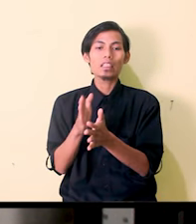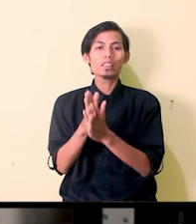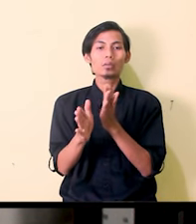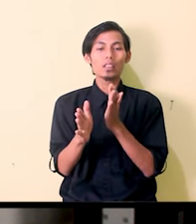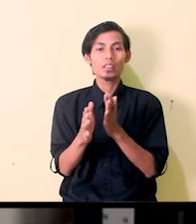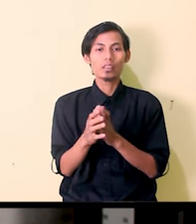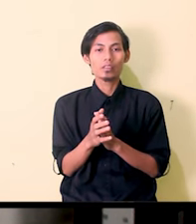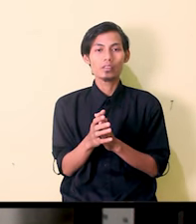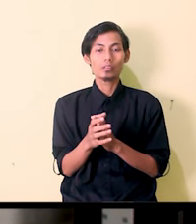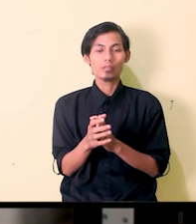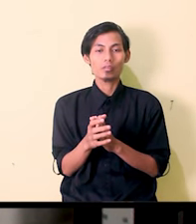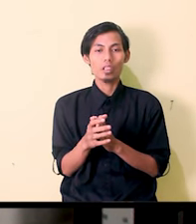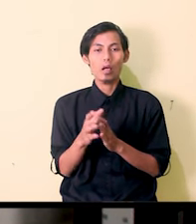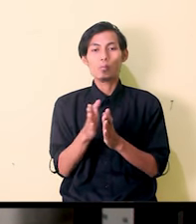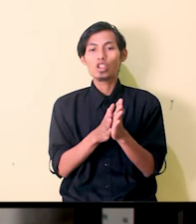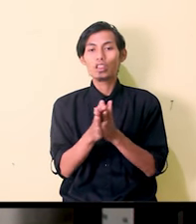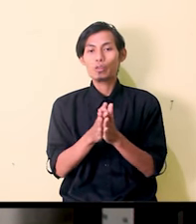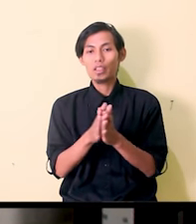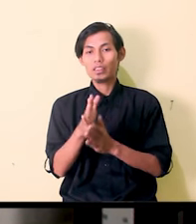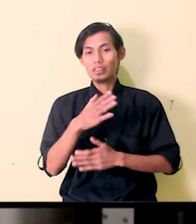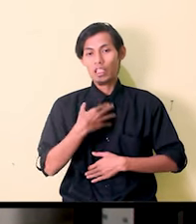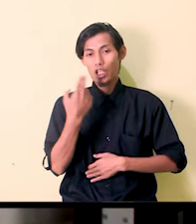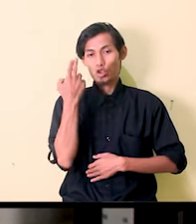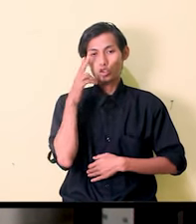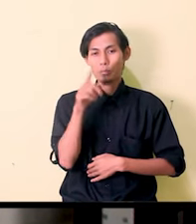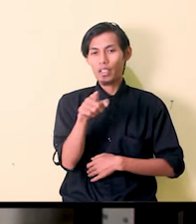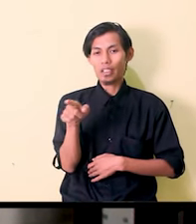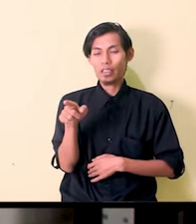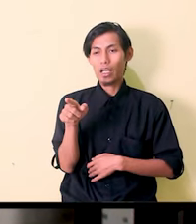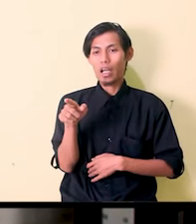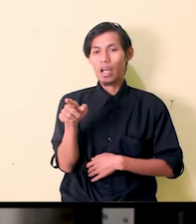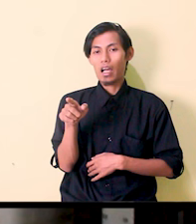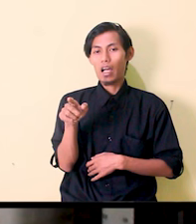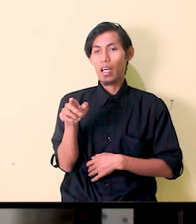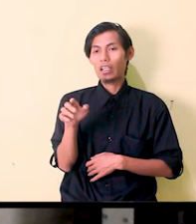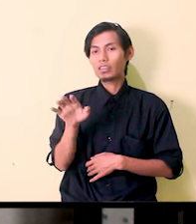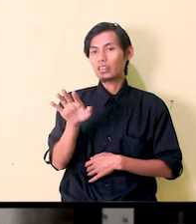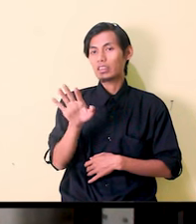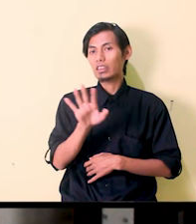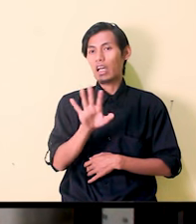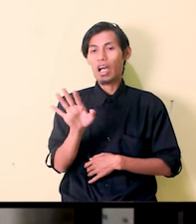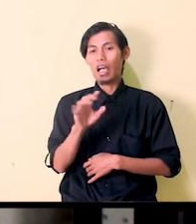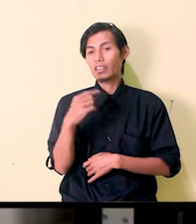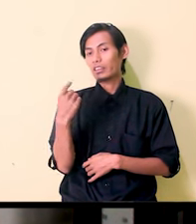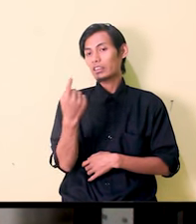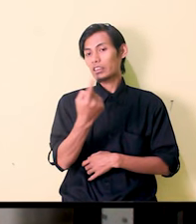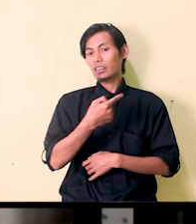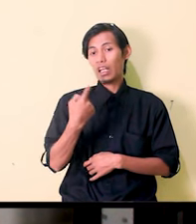motivasi saya buat mereka yaitu jangan kita selalu menjadi